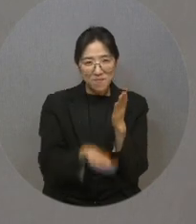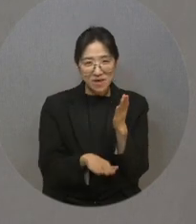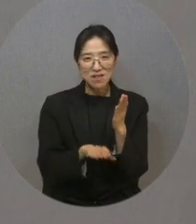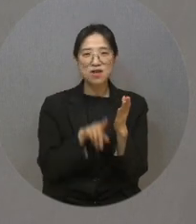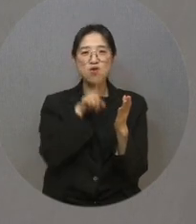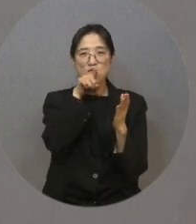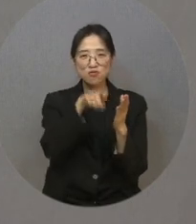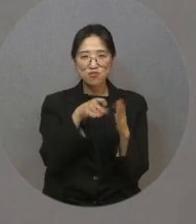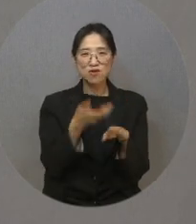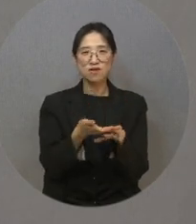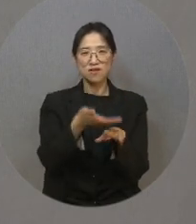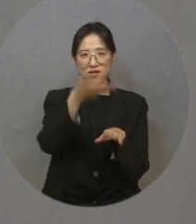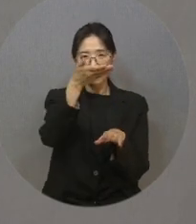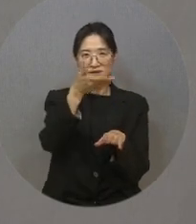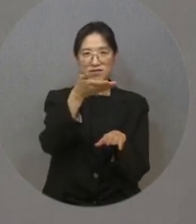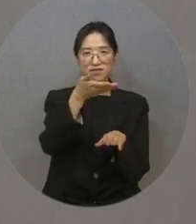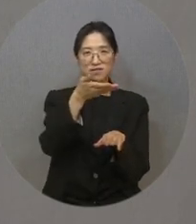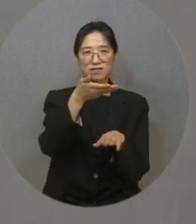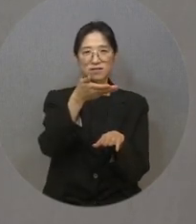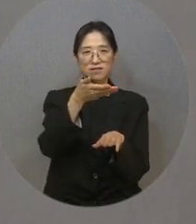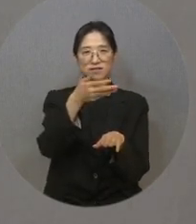위에는 우리의 그